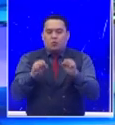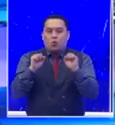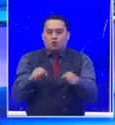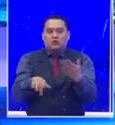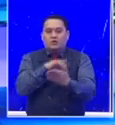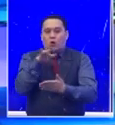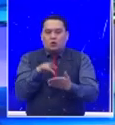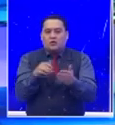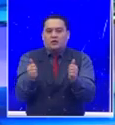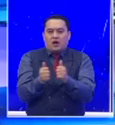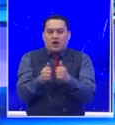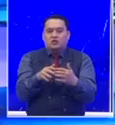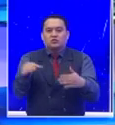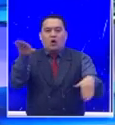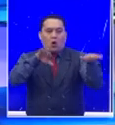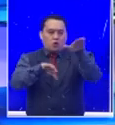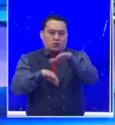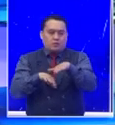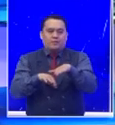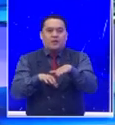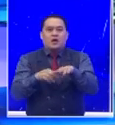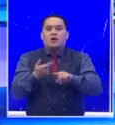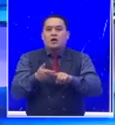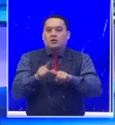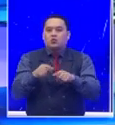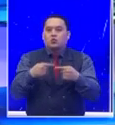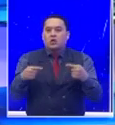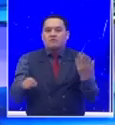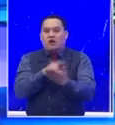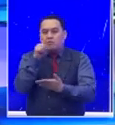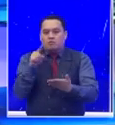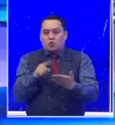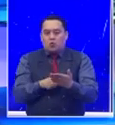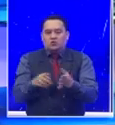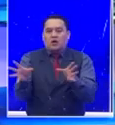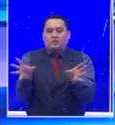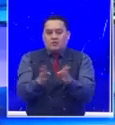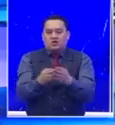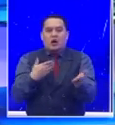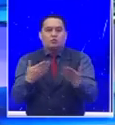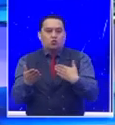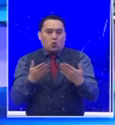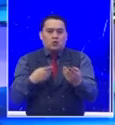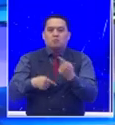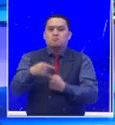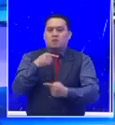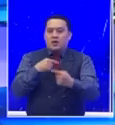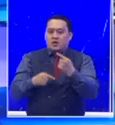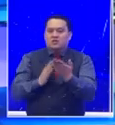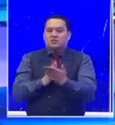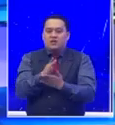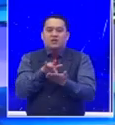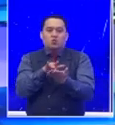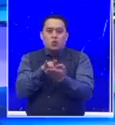городка, расположенного в отрогах Чунгарского Алатау? Эти и другие вопросы поднимались в ходе совместного обсуждения между предпринимателями в сфере